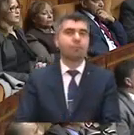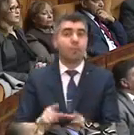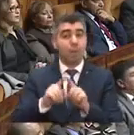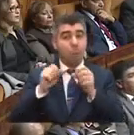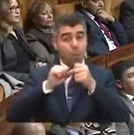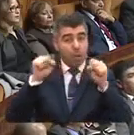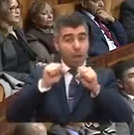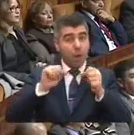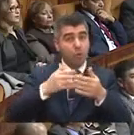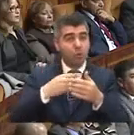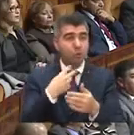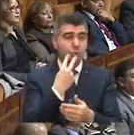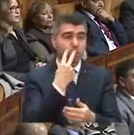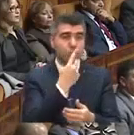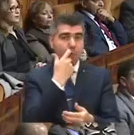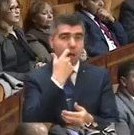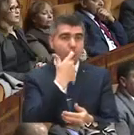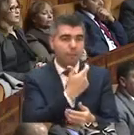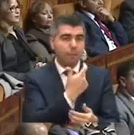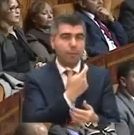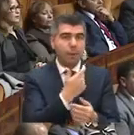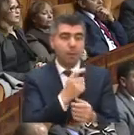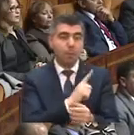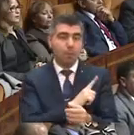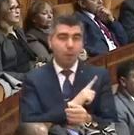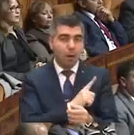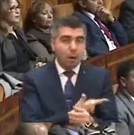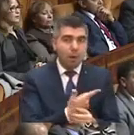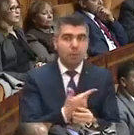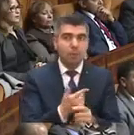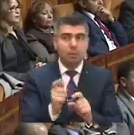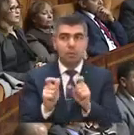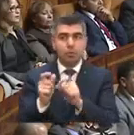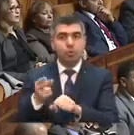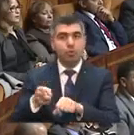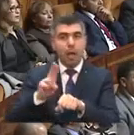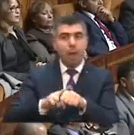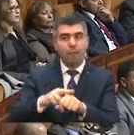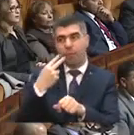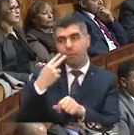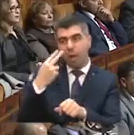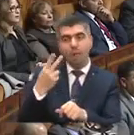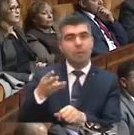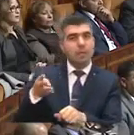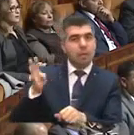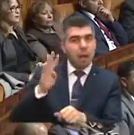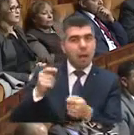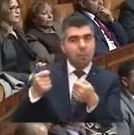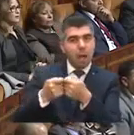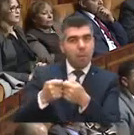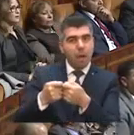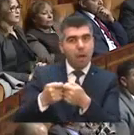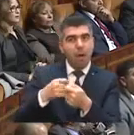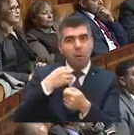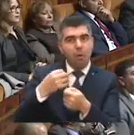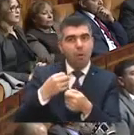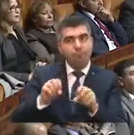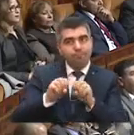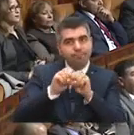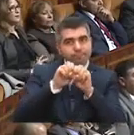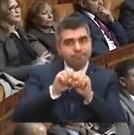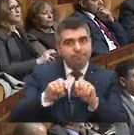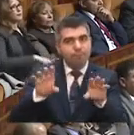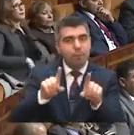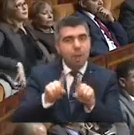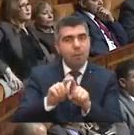يقع أمام أعين المسؤولين والأمن، لا حاسب ولا رقيب. وليس بهذا يتم الترويج السياحي للوجهة